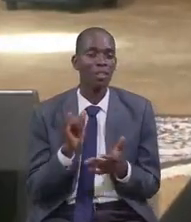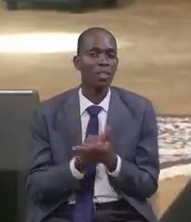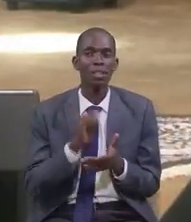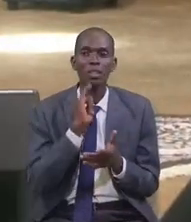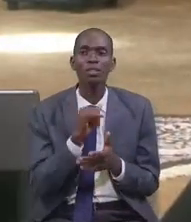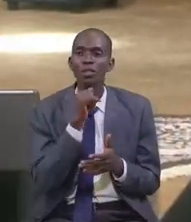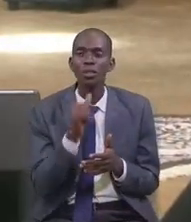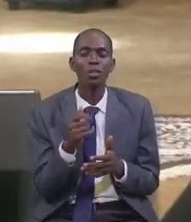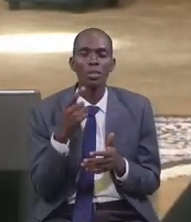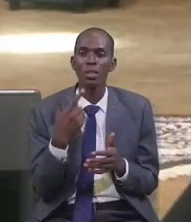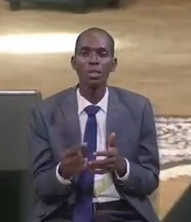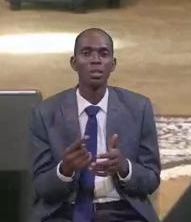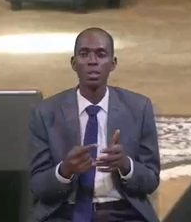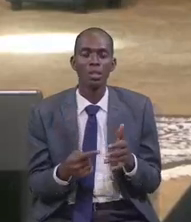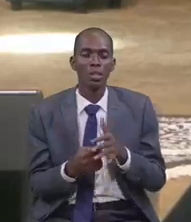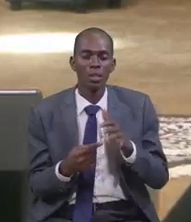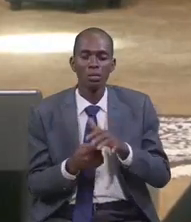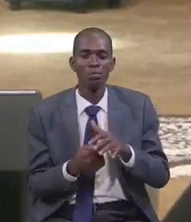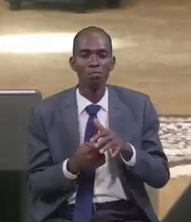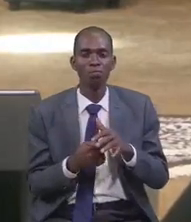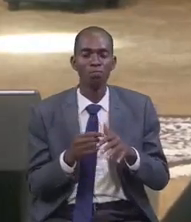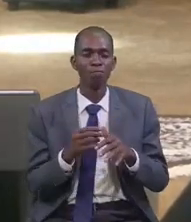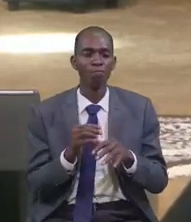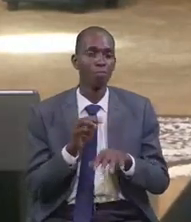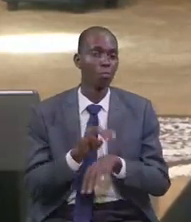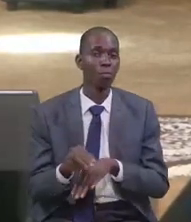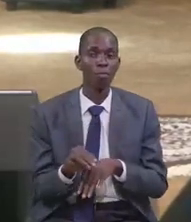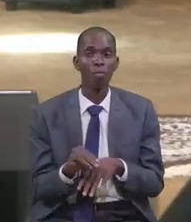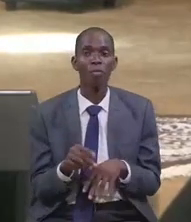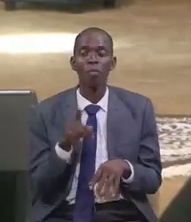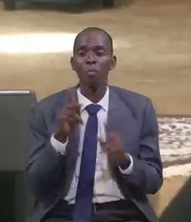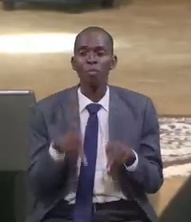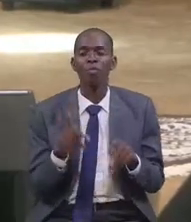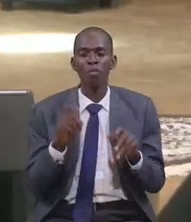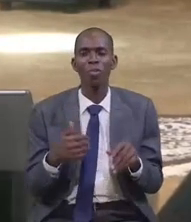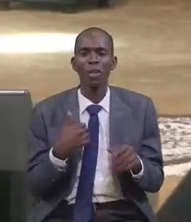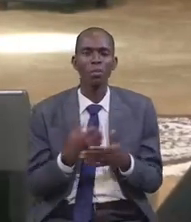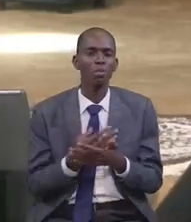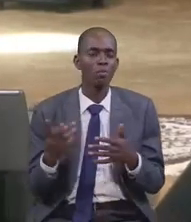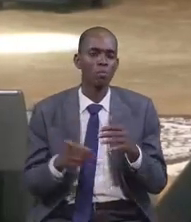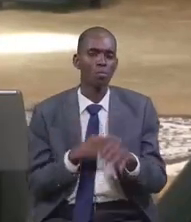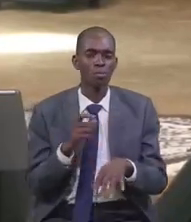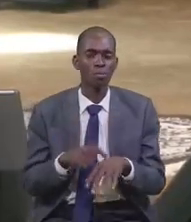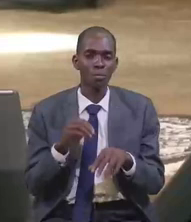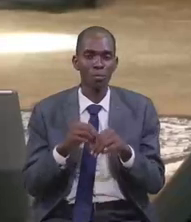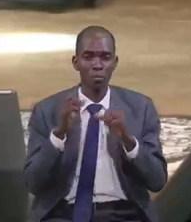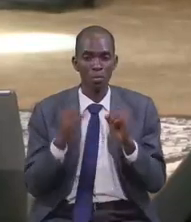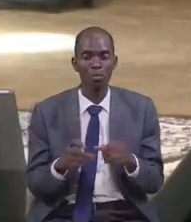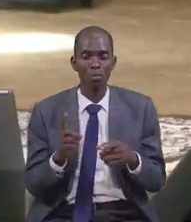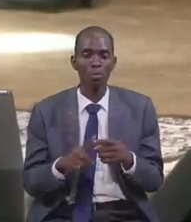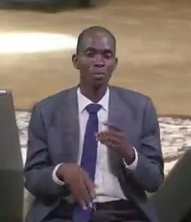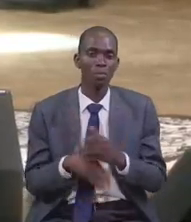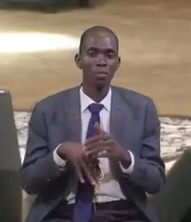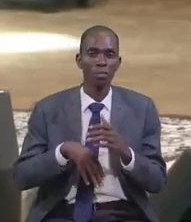Cette personne-là doit passer un temps qualitatif devant Dieu pour avoir le pouvoir de chasser les